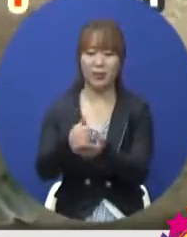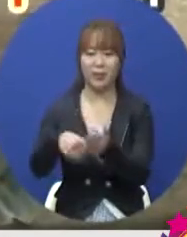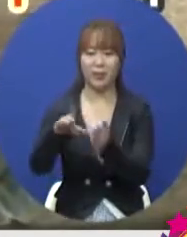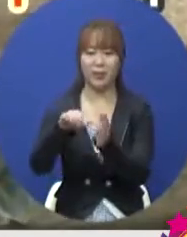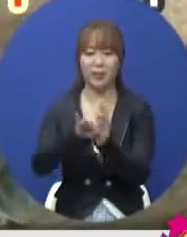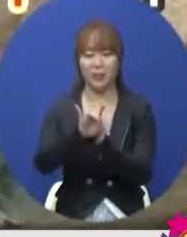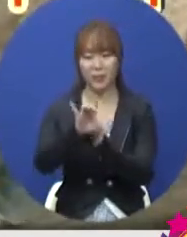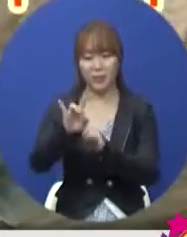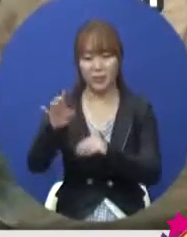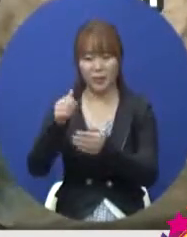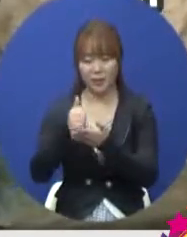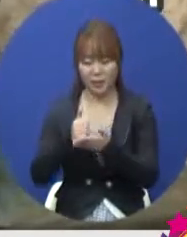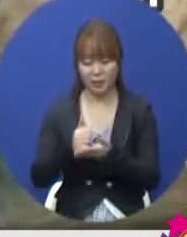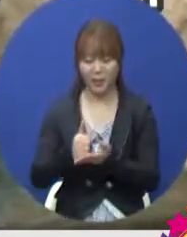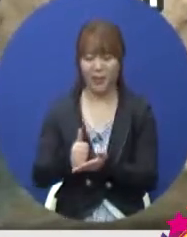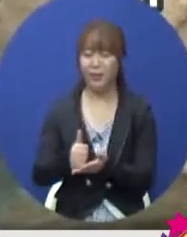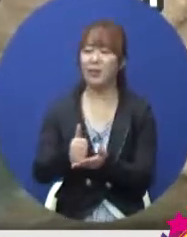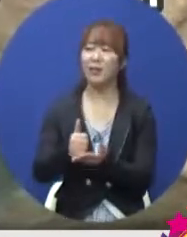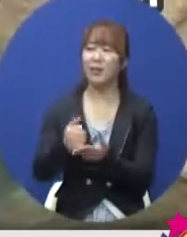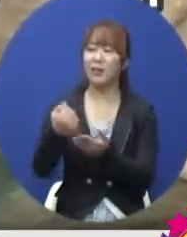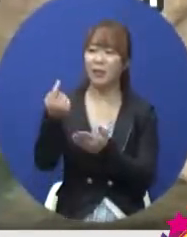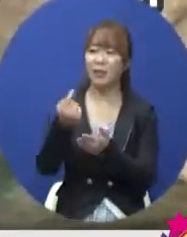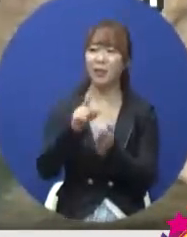갈증하다 님실고